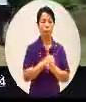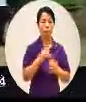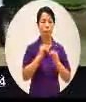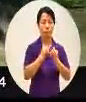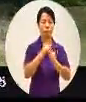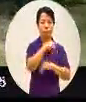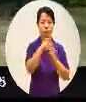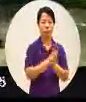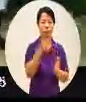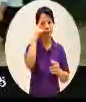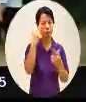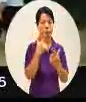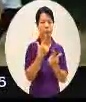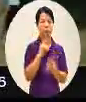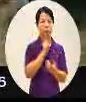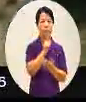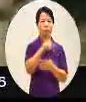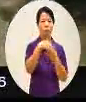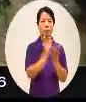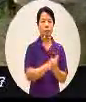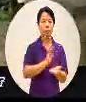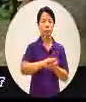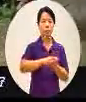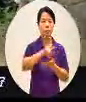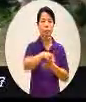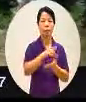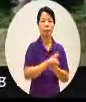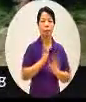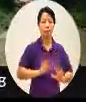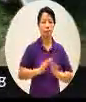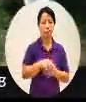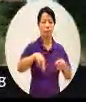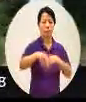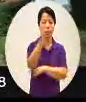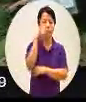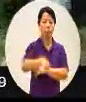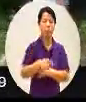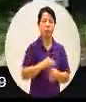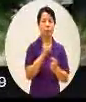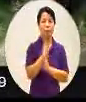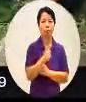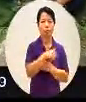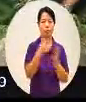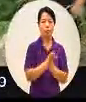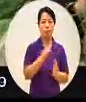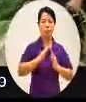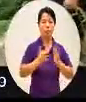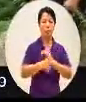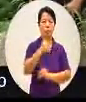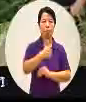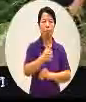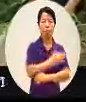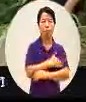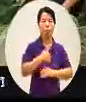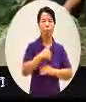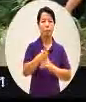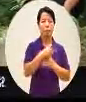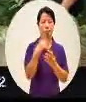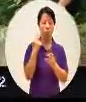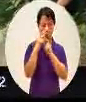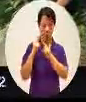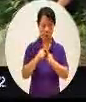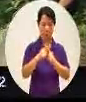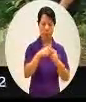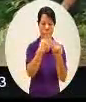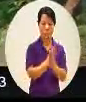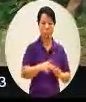整治爱河的源头，包括前总统陈水扁、前行政院长谢长廷、高雄市长陈菊都来会勘过，但却迟